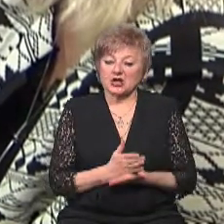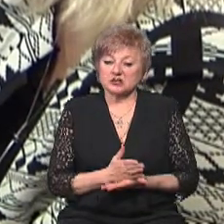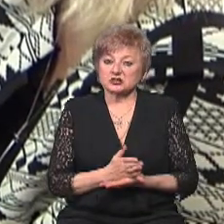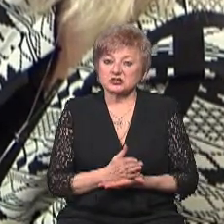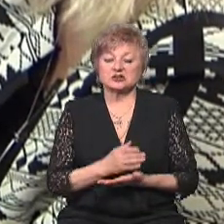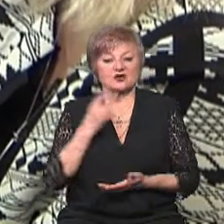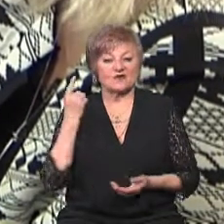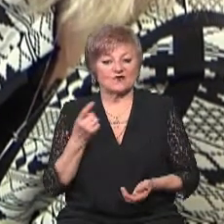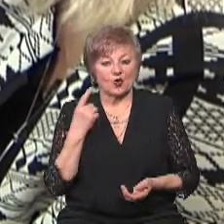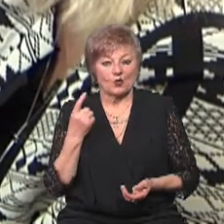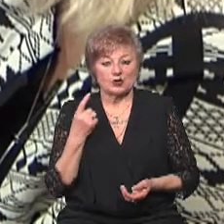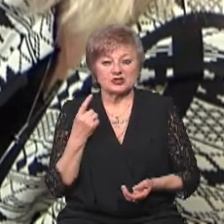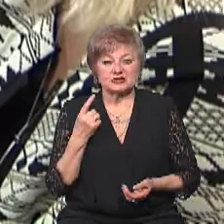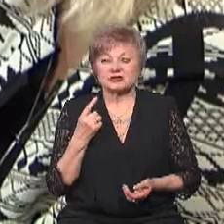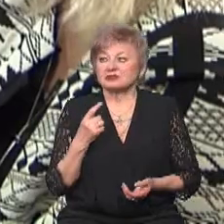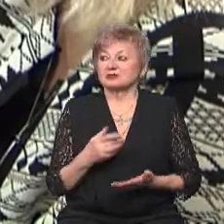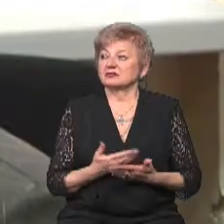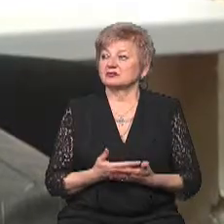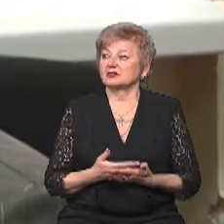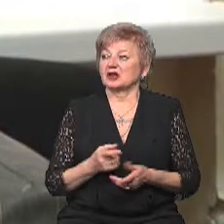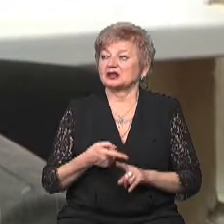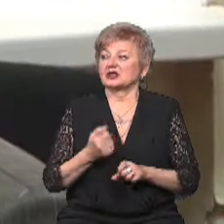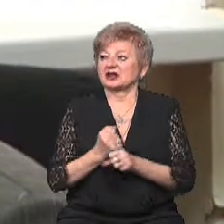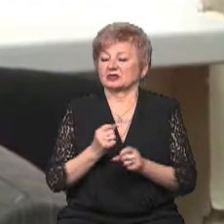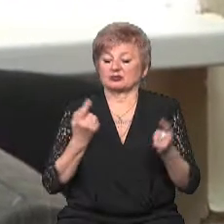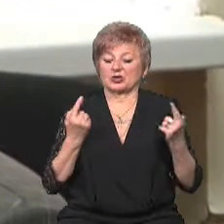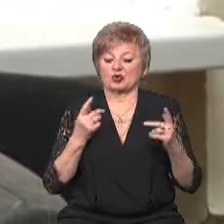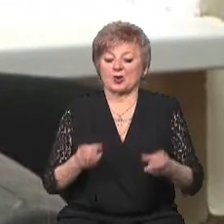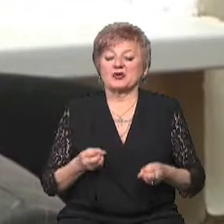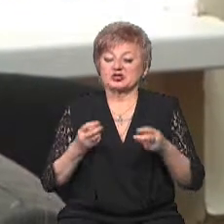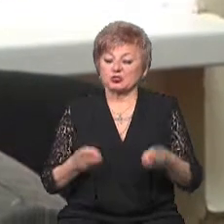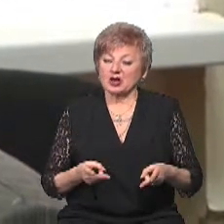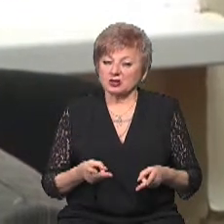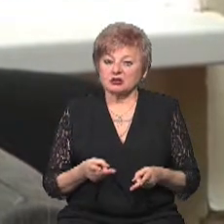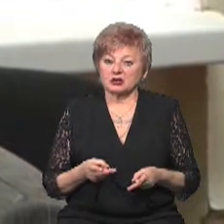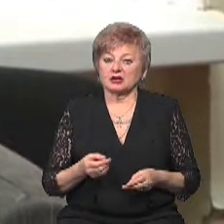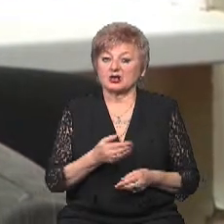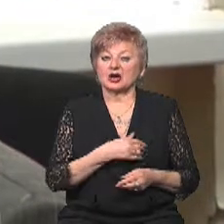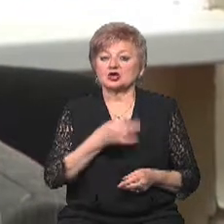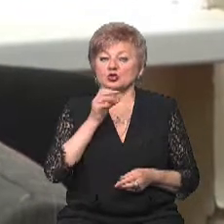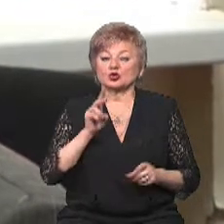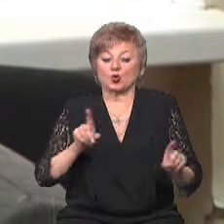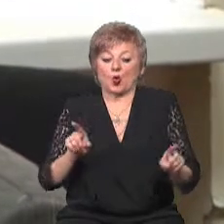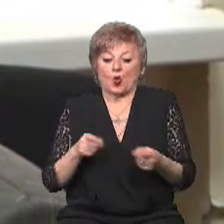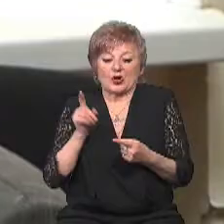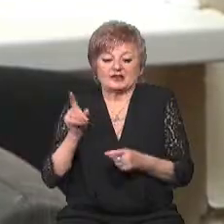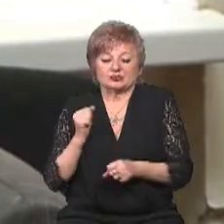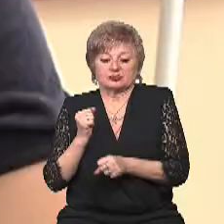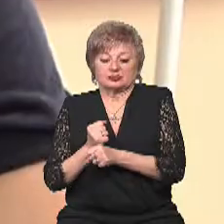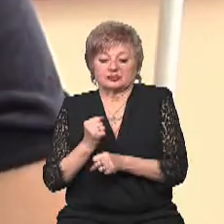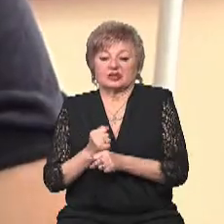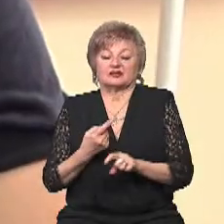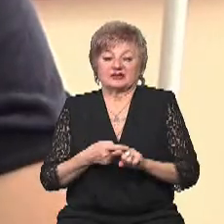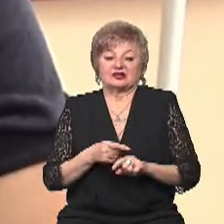области Украины занимаются данным видом преступления. Хочу сказать, что Те организаторы, которые занимаются